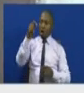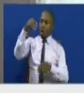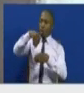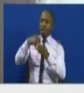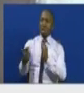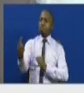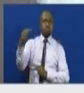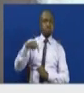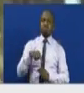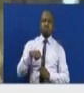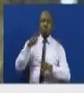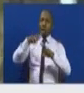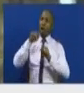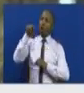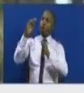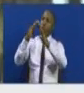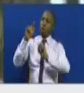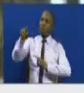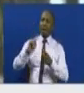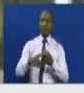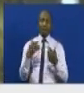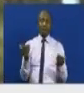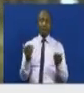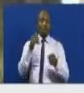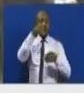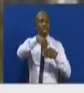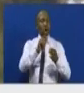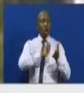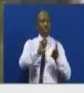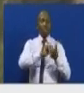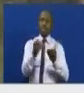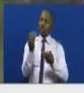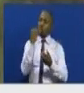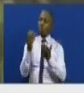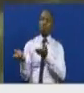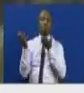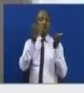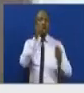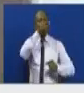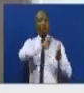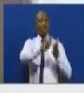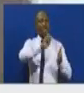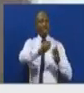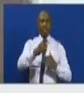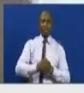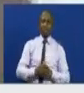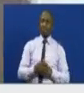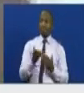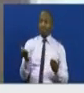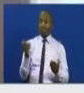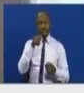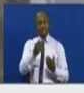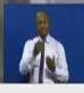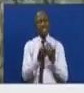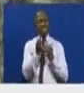wanakula majumbani. Wale wateja wa ofisini na wapeleka maofisini ndio wananisaidia